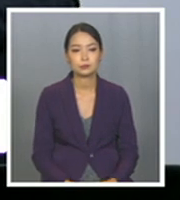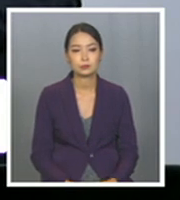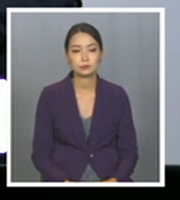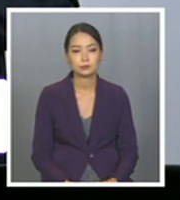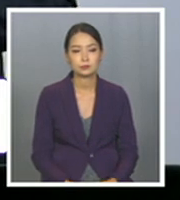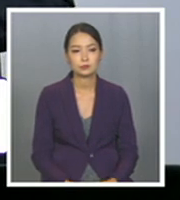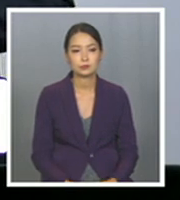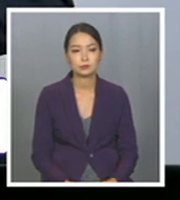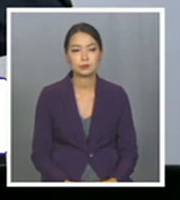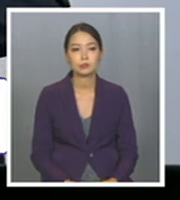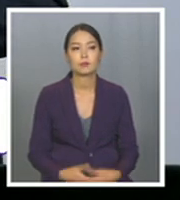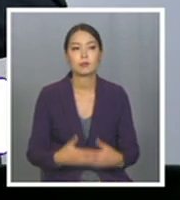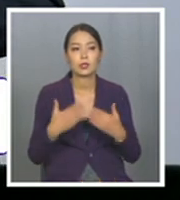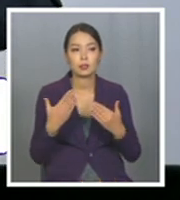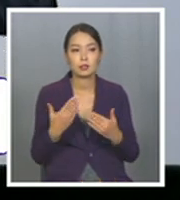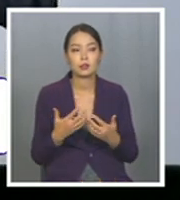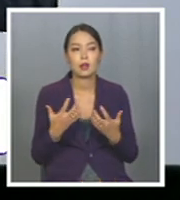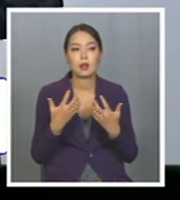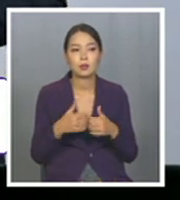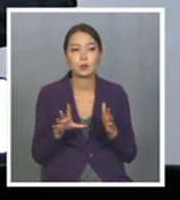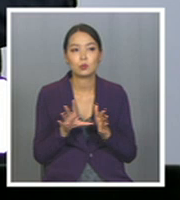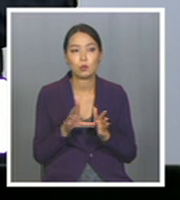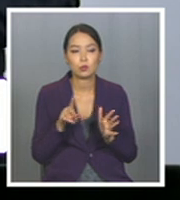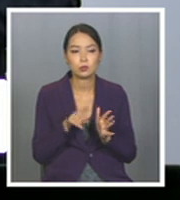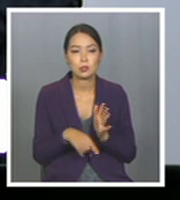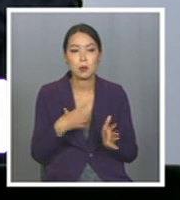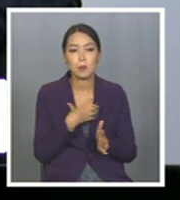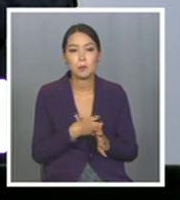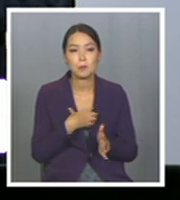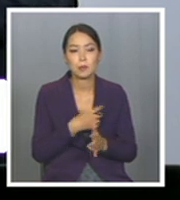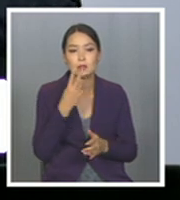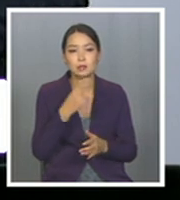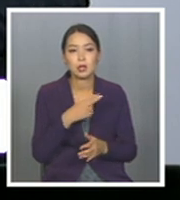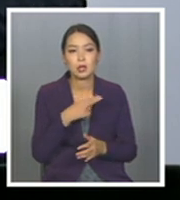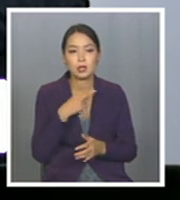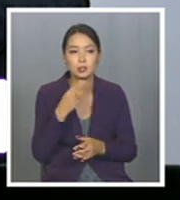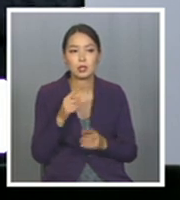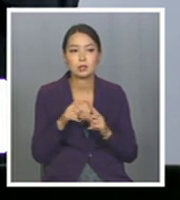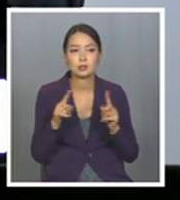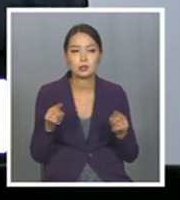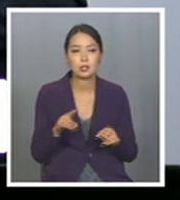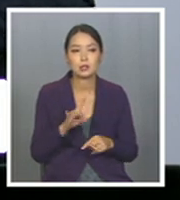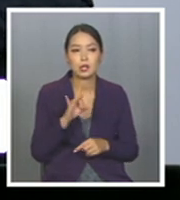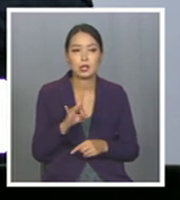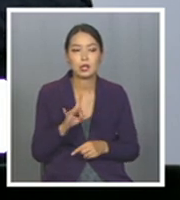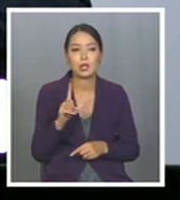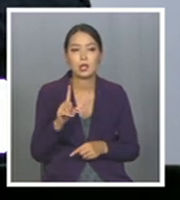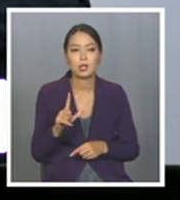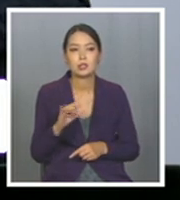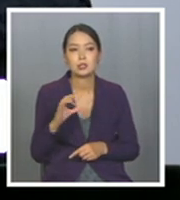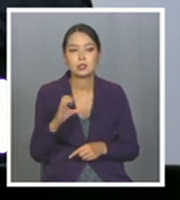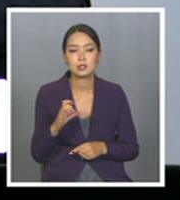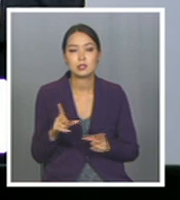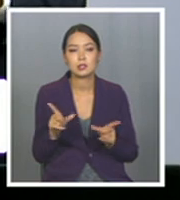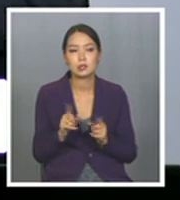Енді айнымал ток тізбегіне бағана айтқан катушканы, конденсаторды және резисторды бірге жалғап